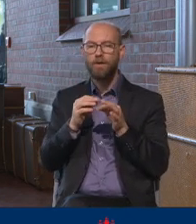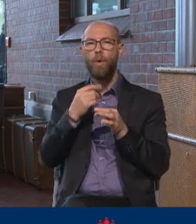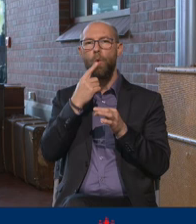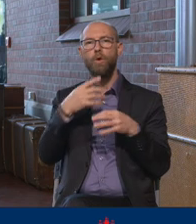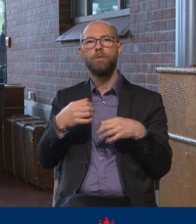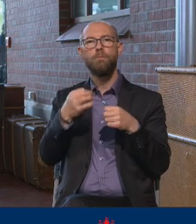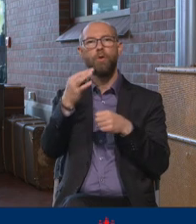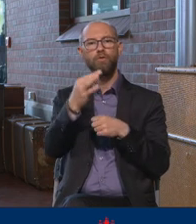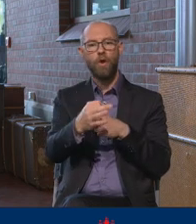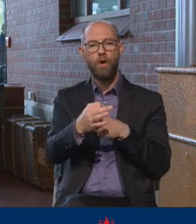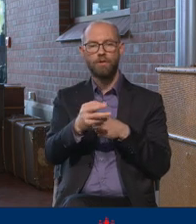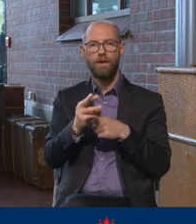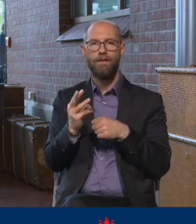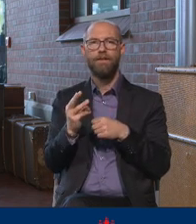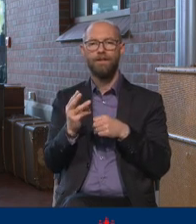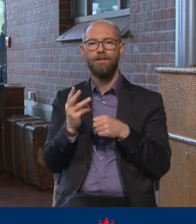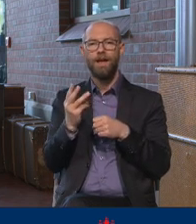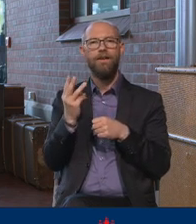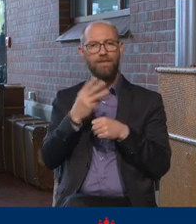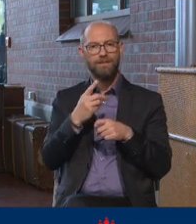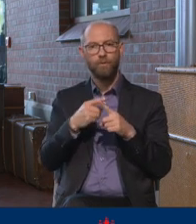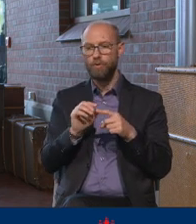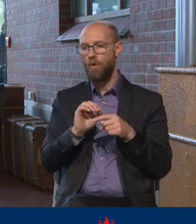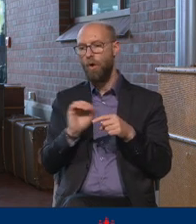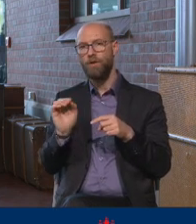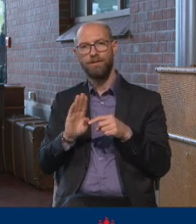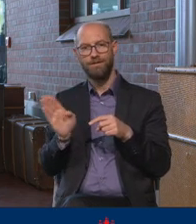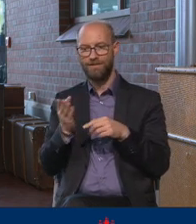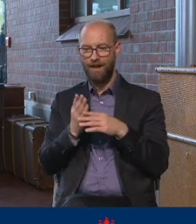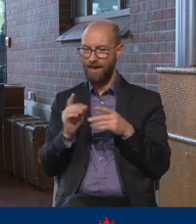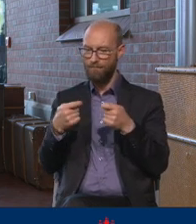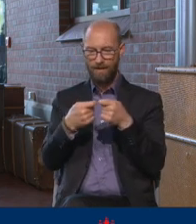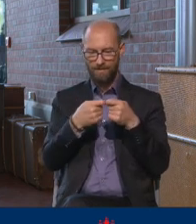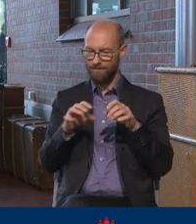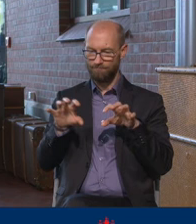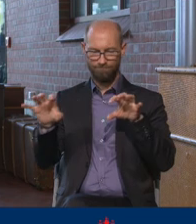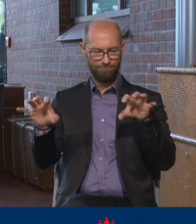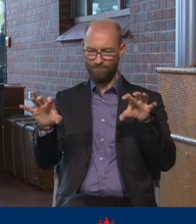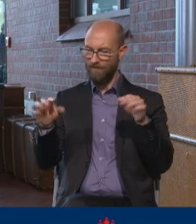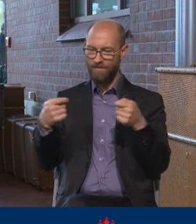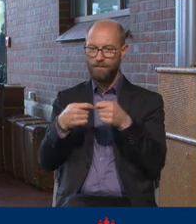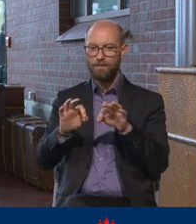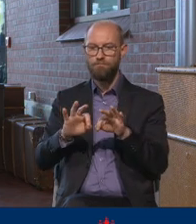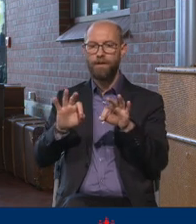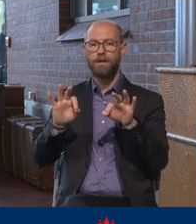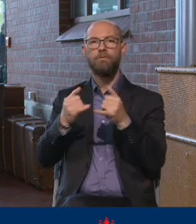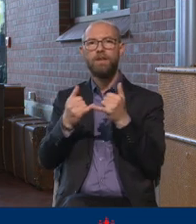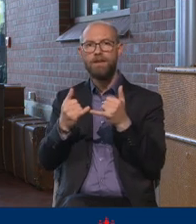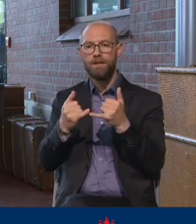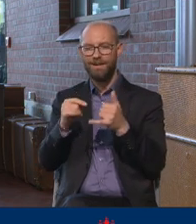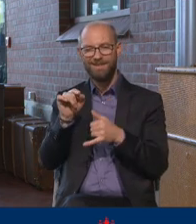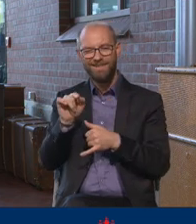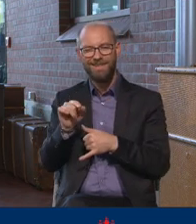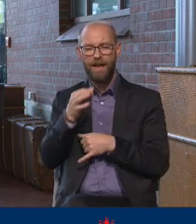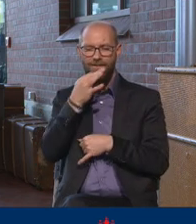der westteil und der nord der ostteil tatsächlich besser wird an der frage haben wir uns ein ganz klein